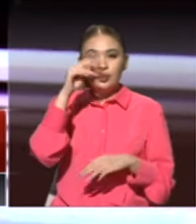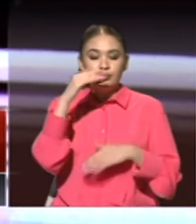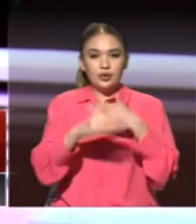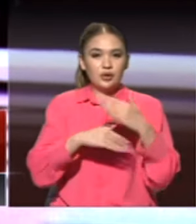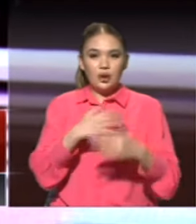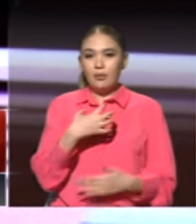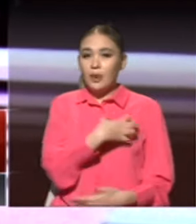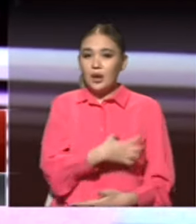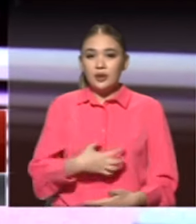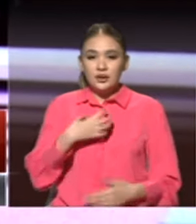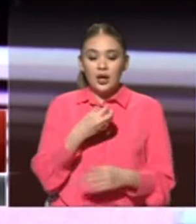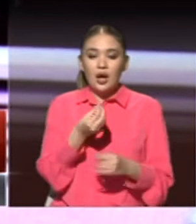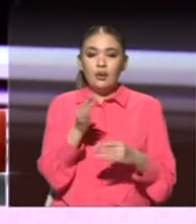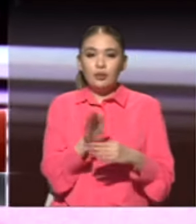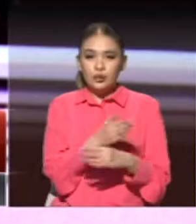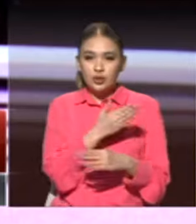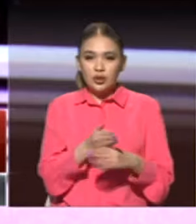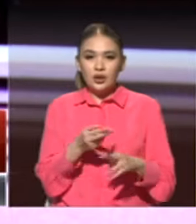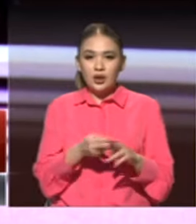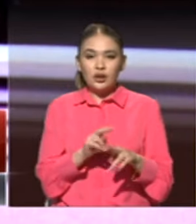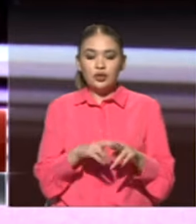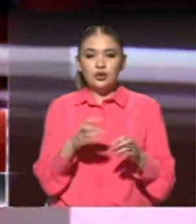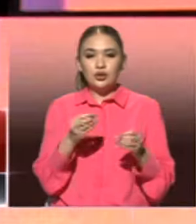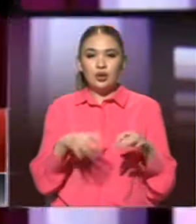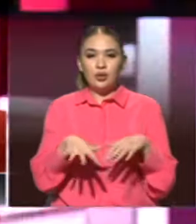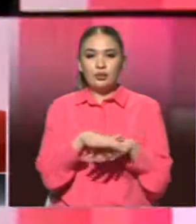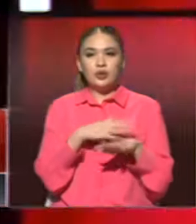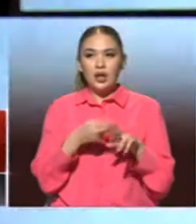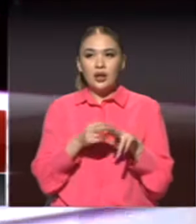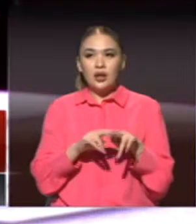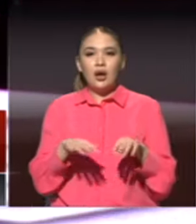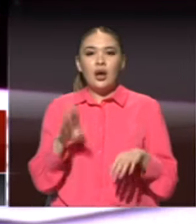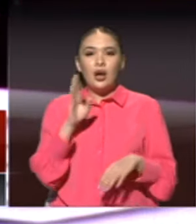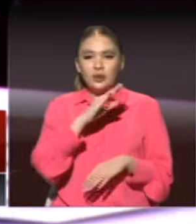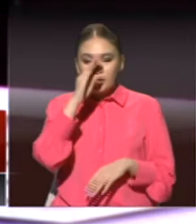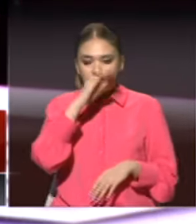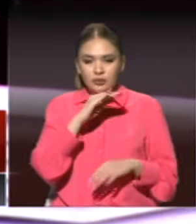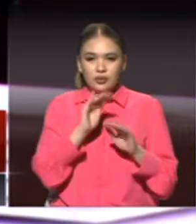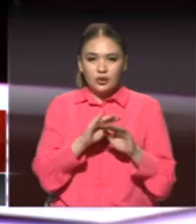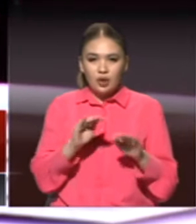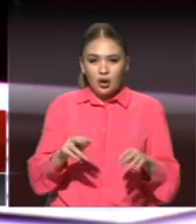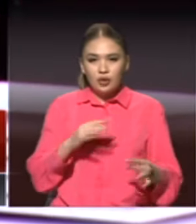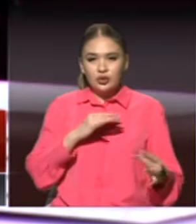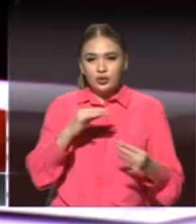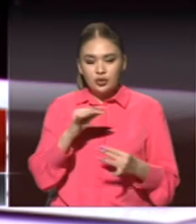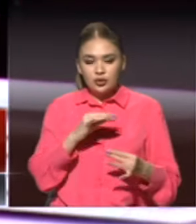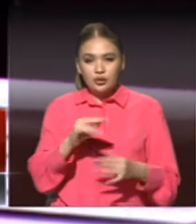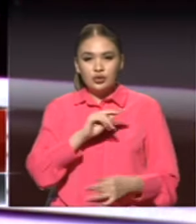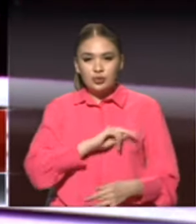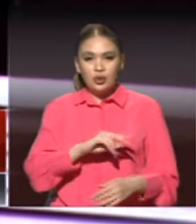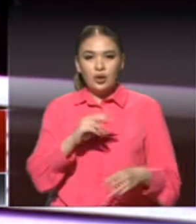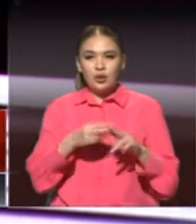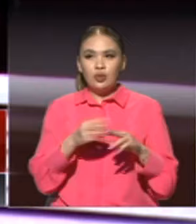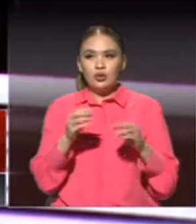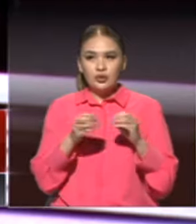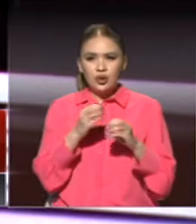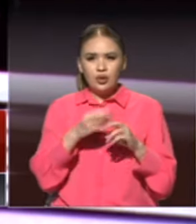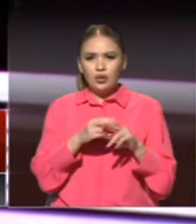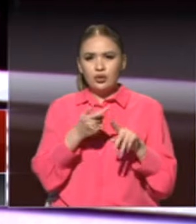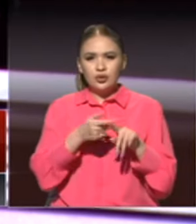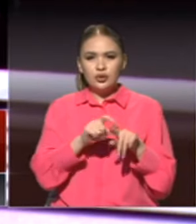дүние. Одан бөлек енді біз тікелей нарықта оқушылармен, ата-аналармен жұмыс жасап жатқан жобамыз ғой. Жылына 10 шақты мың оқушы өтеді